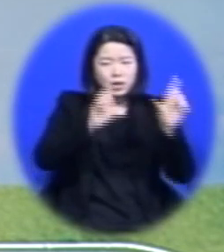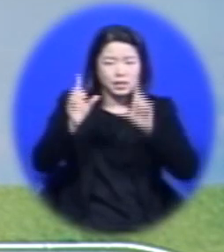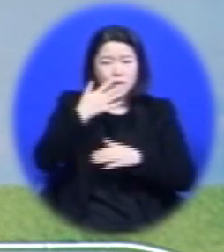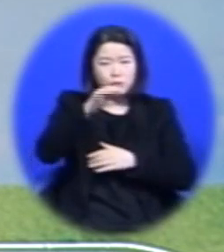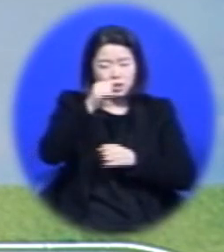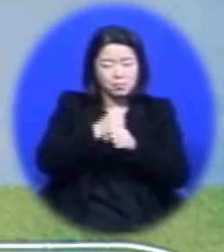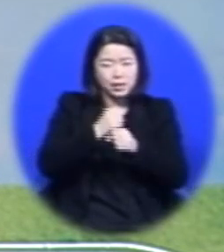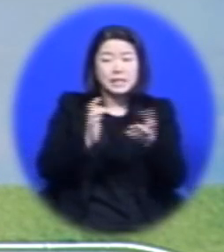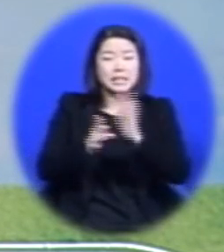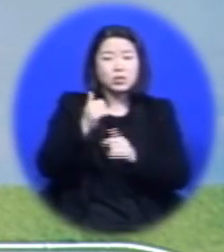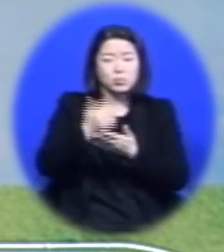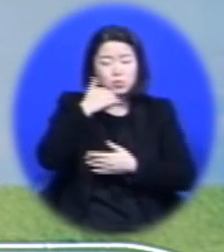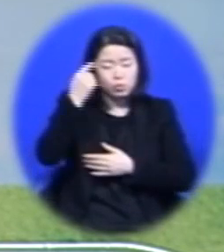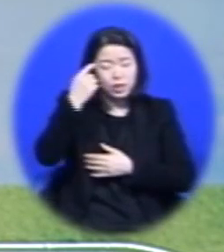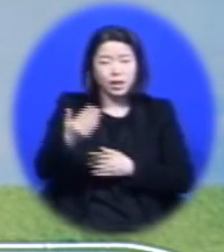누군가 그래서